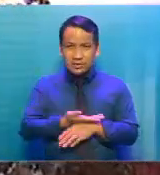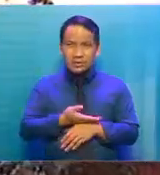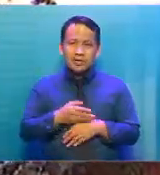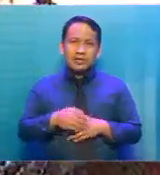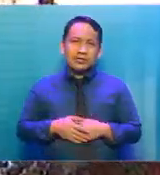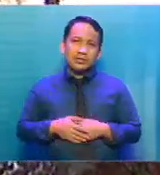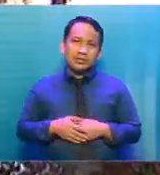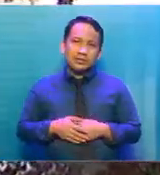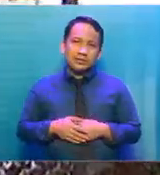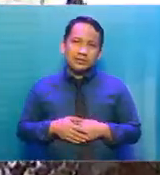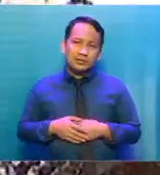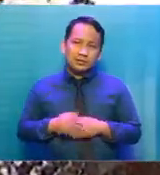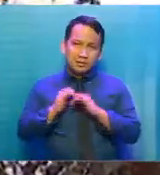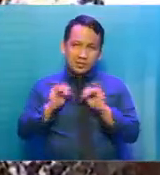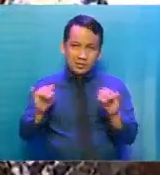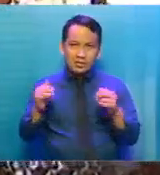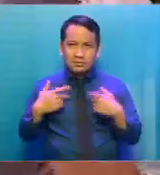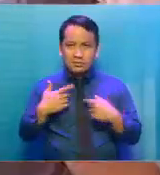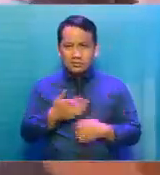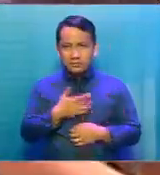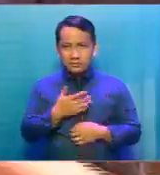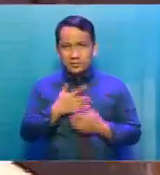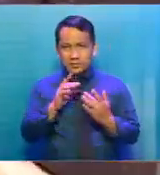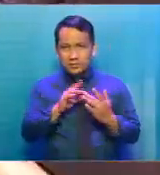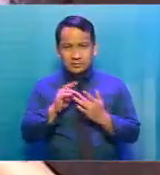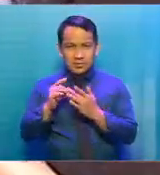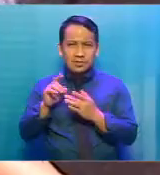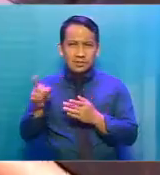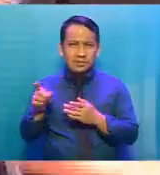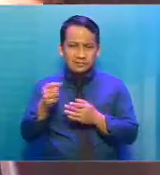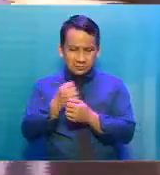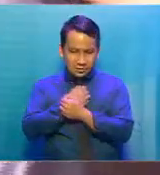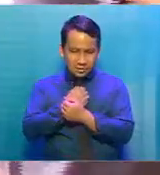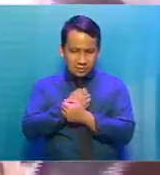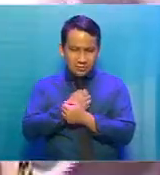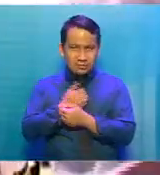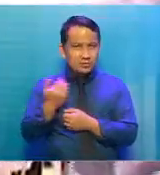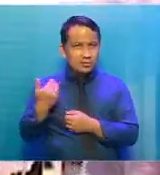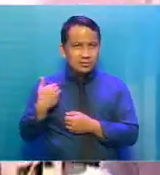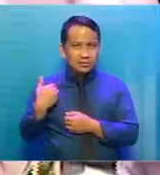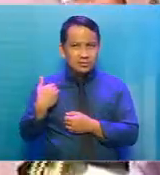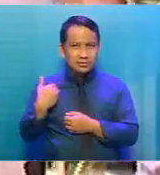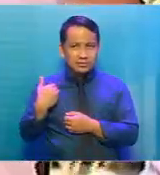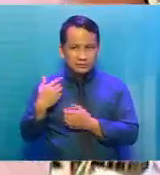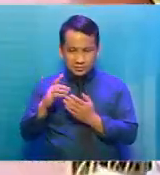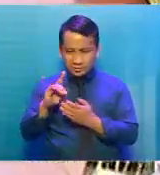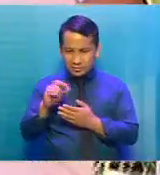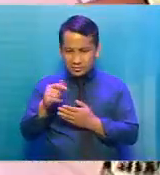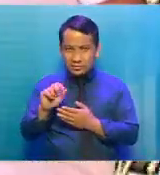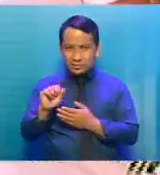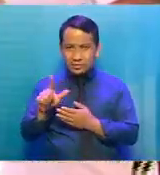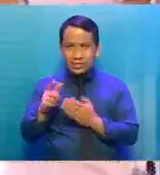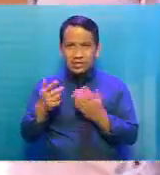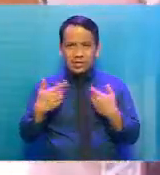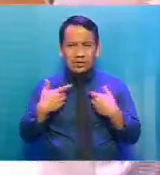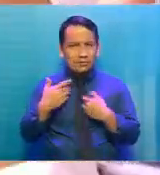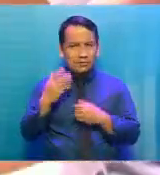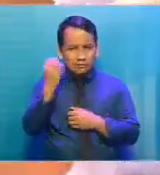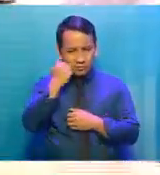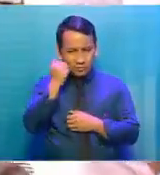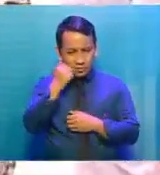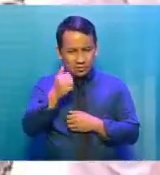ba? You still have to make them feel special. Feel love, no? Eh, hindi naman pwedeng digital. There should always be effort. Hindi naman